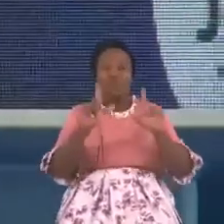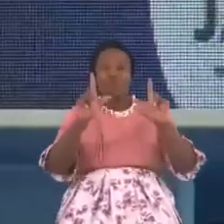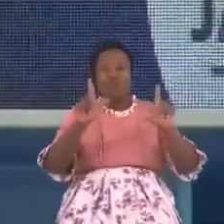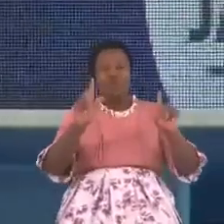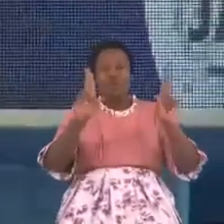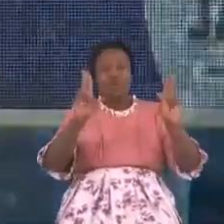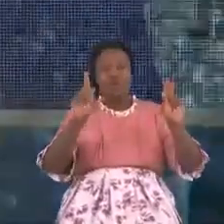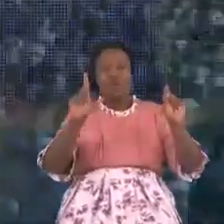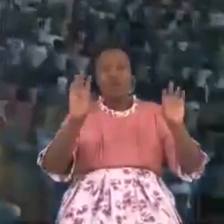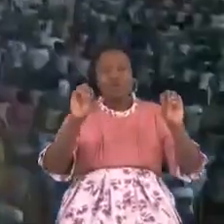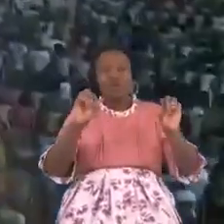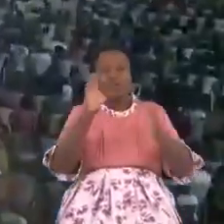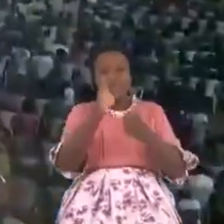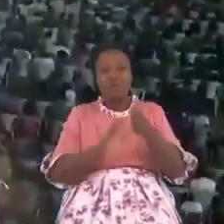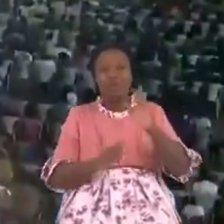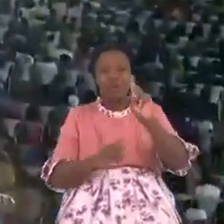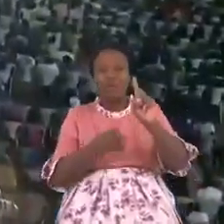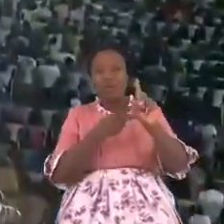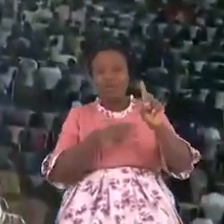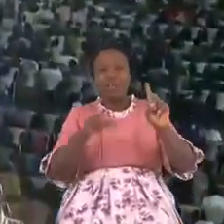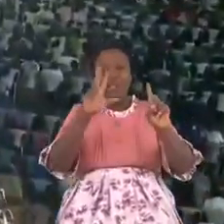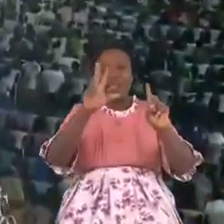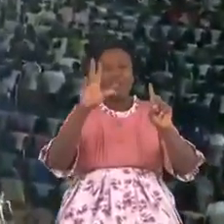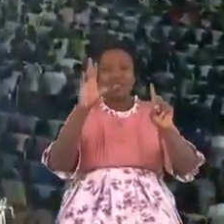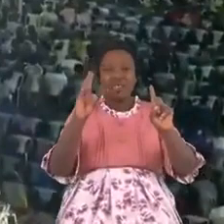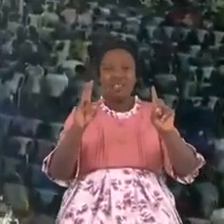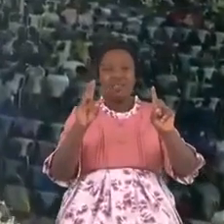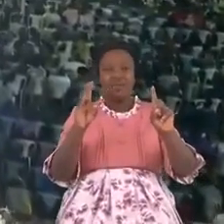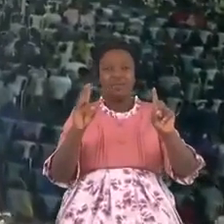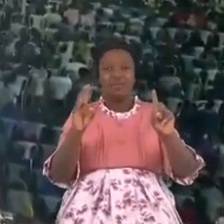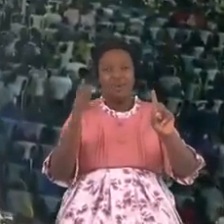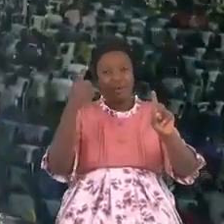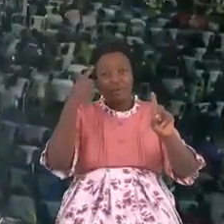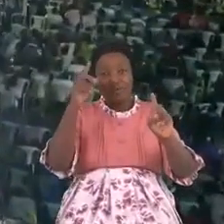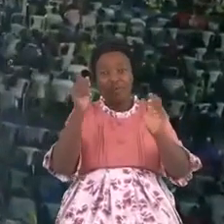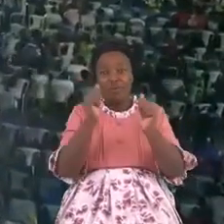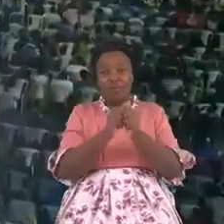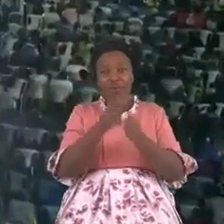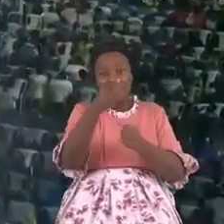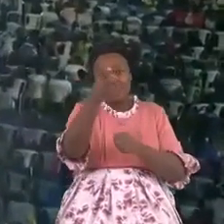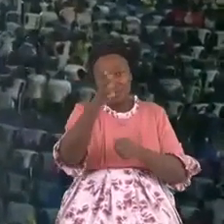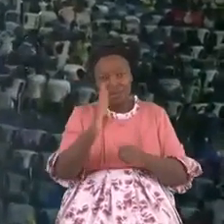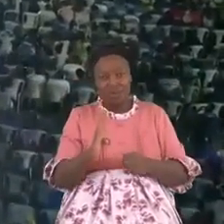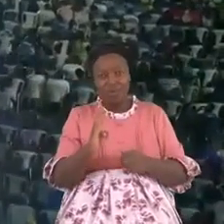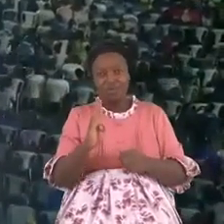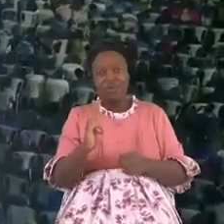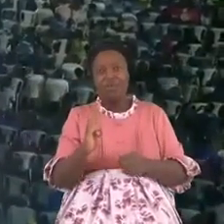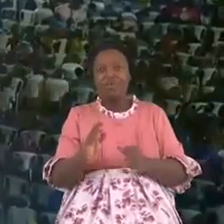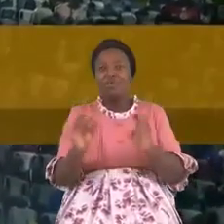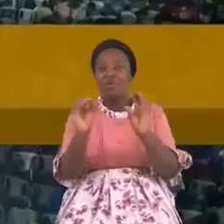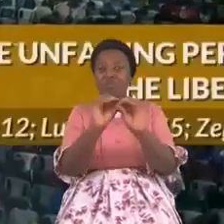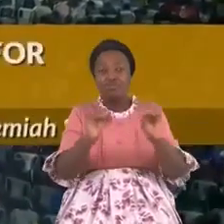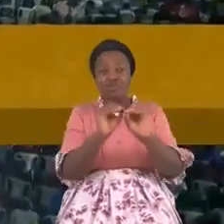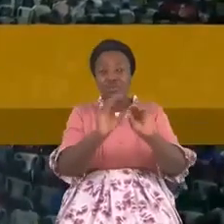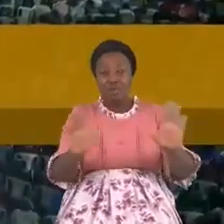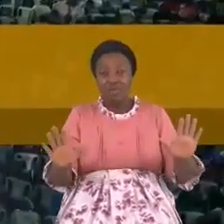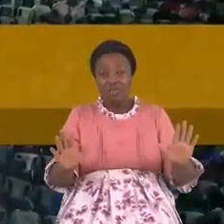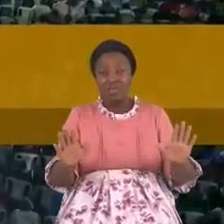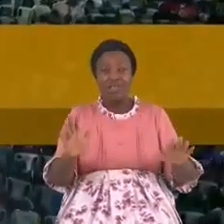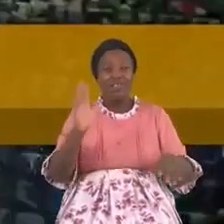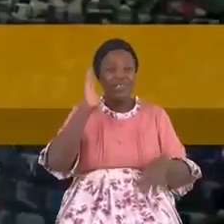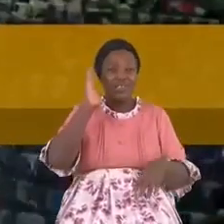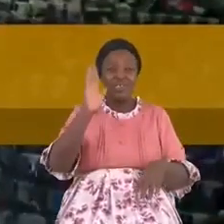N'akwụkwọ Luk isi mbụ, amaokwu 37, n'ebe Chineke nọ, ọ dịghị ihe ọla nke a na-apụghị